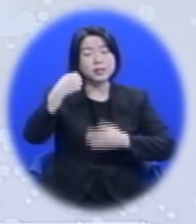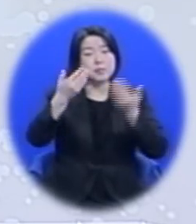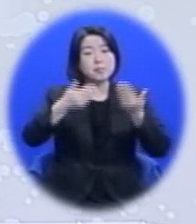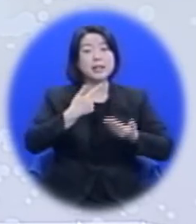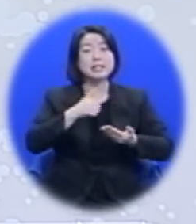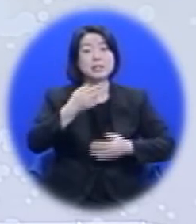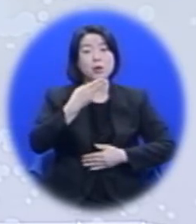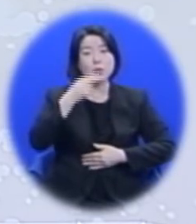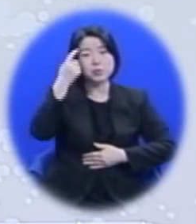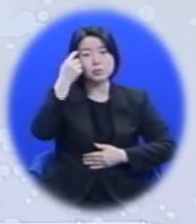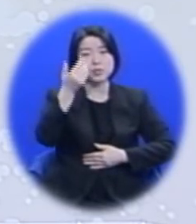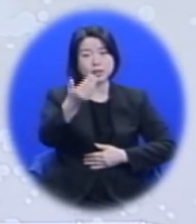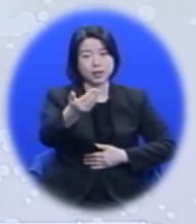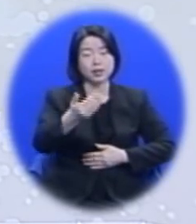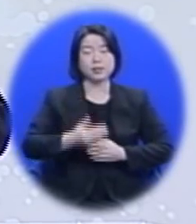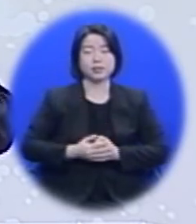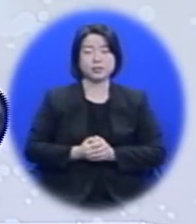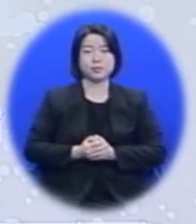없으세요?